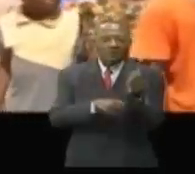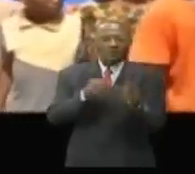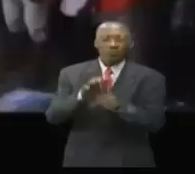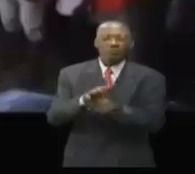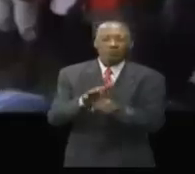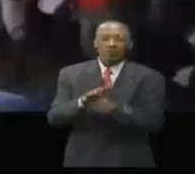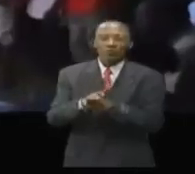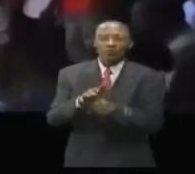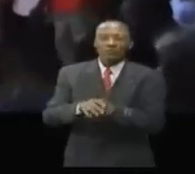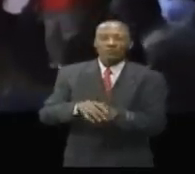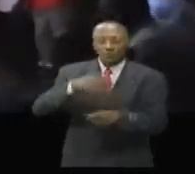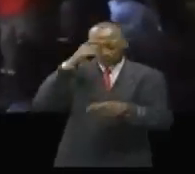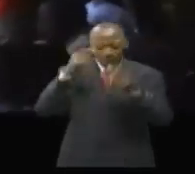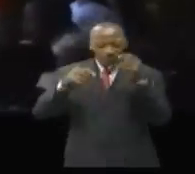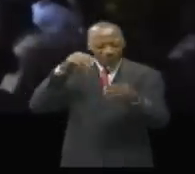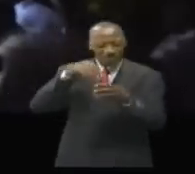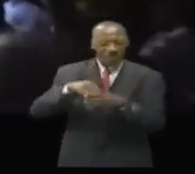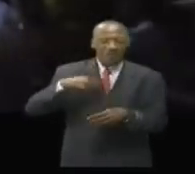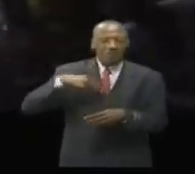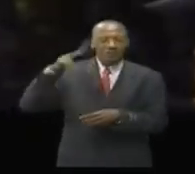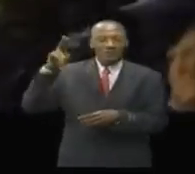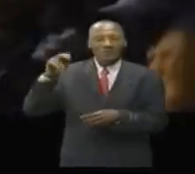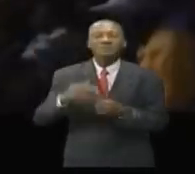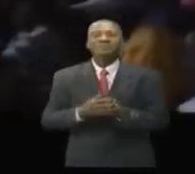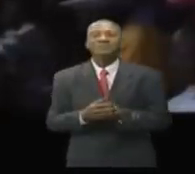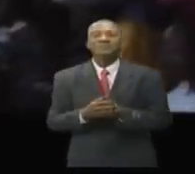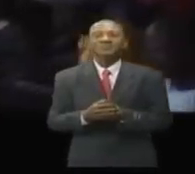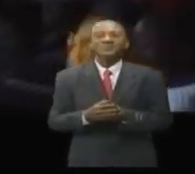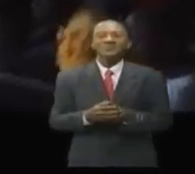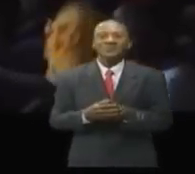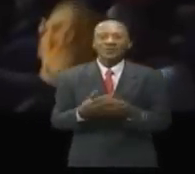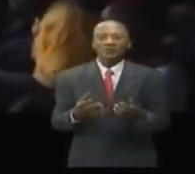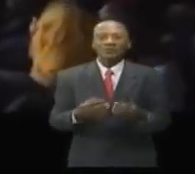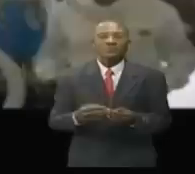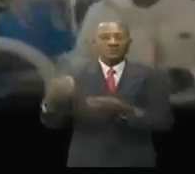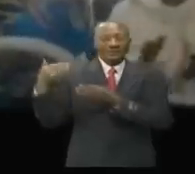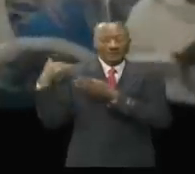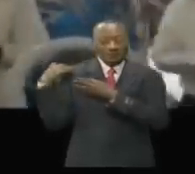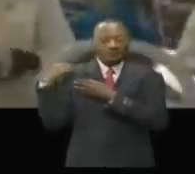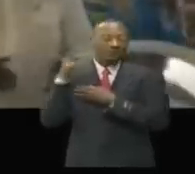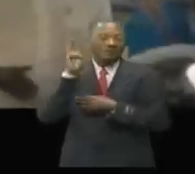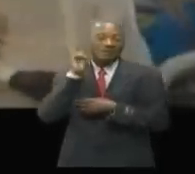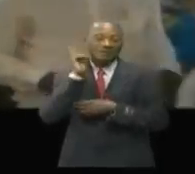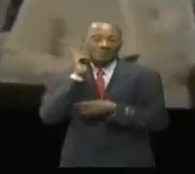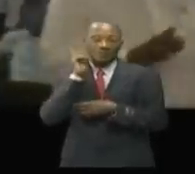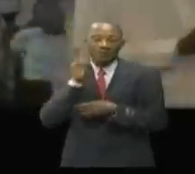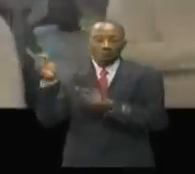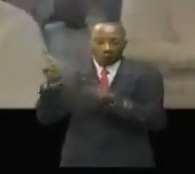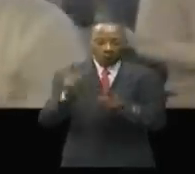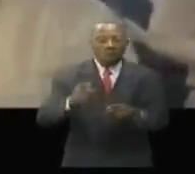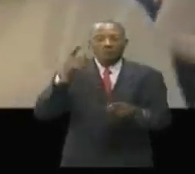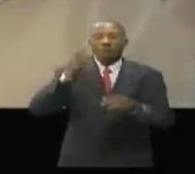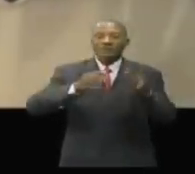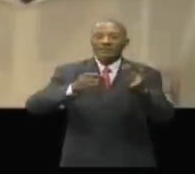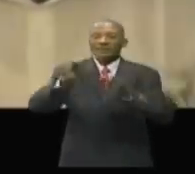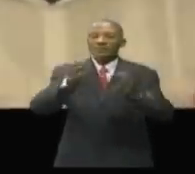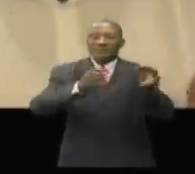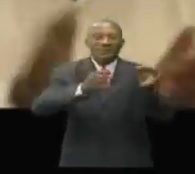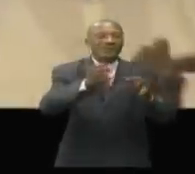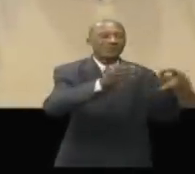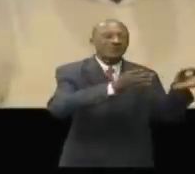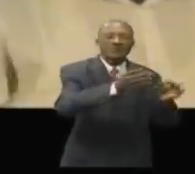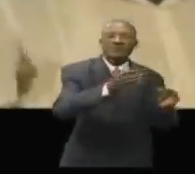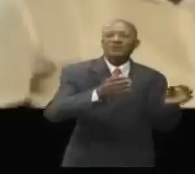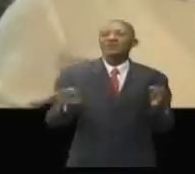politique. Vaillant combattant, au même titre que plusieurs cadres et militants de l'UDPS qui sont tombés armés à la